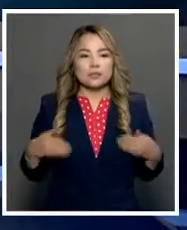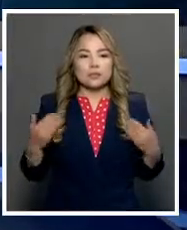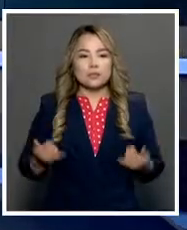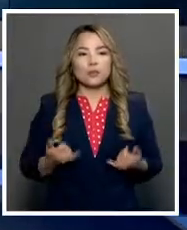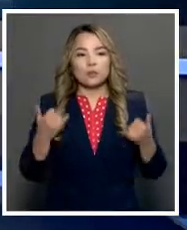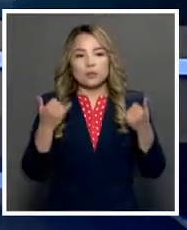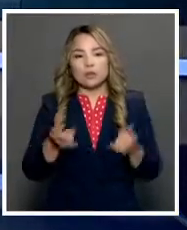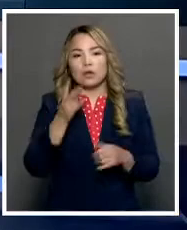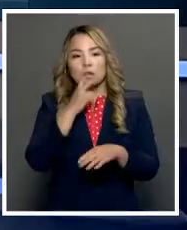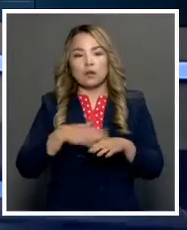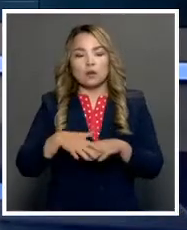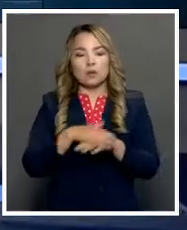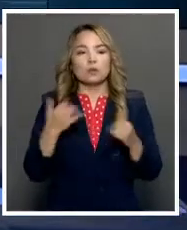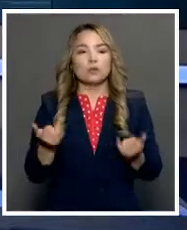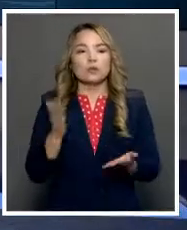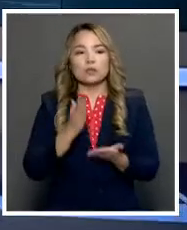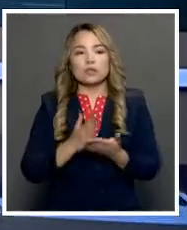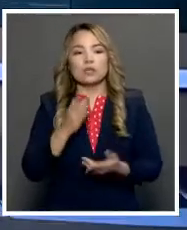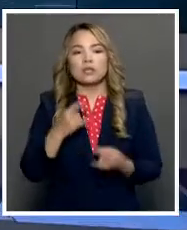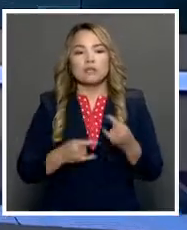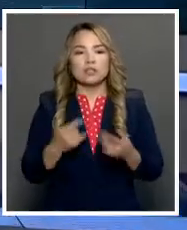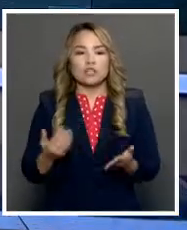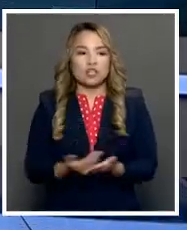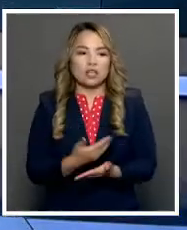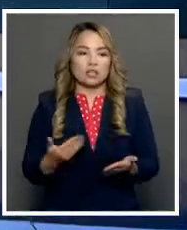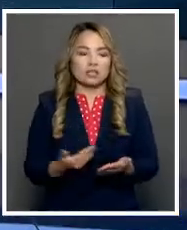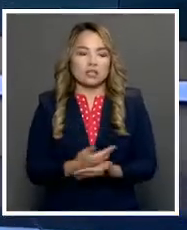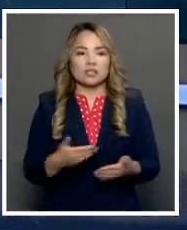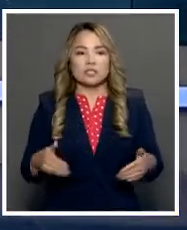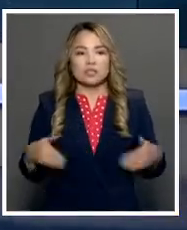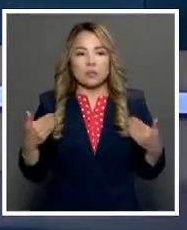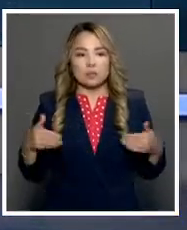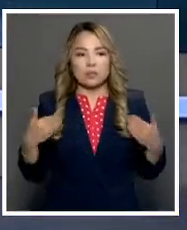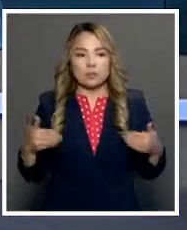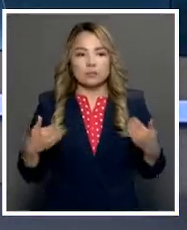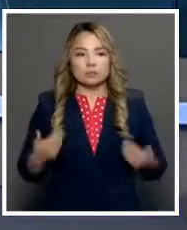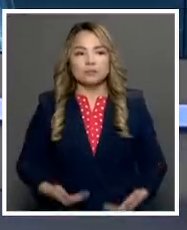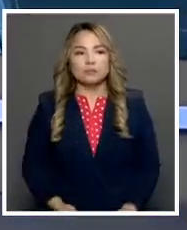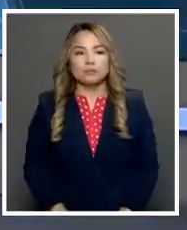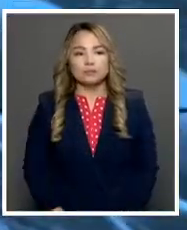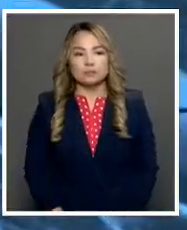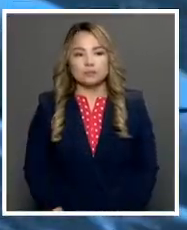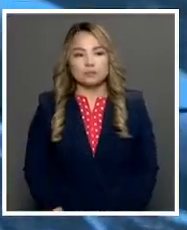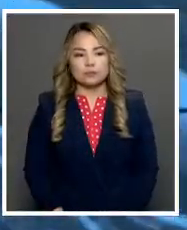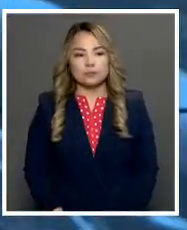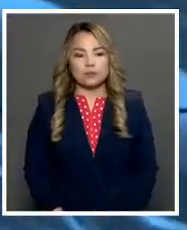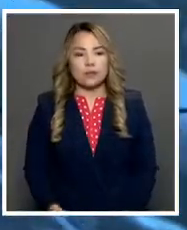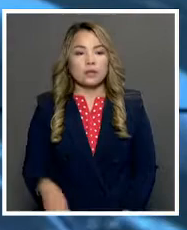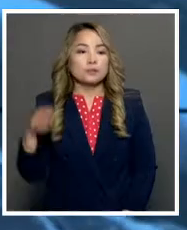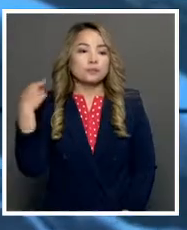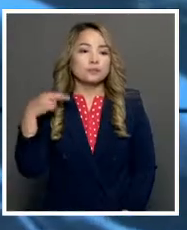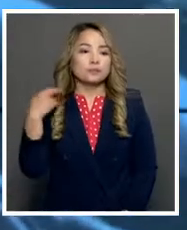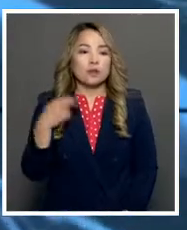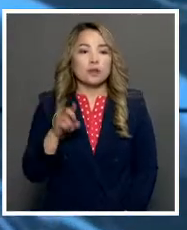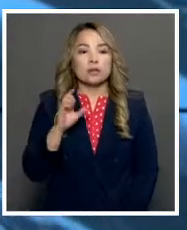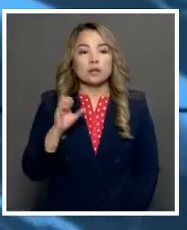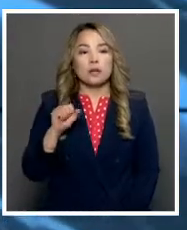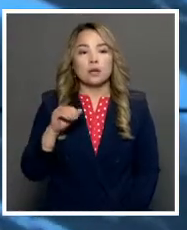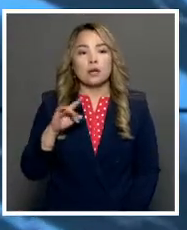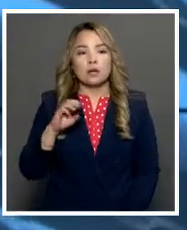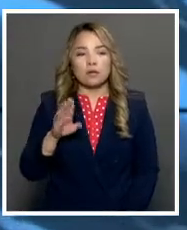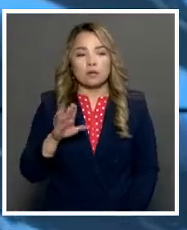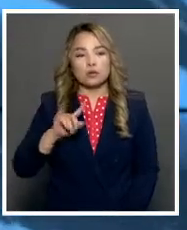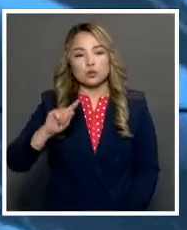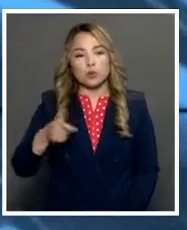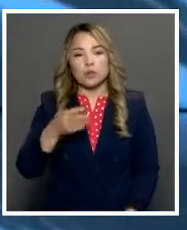Кеш жарық тікелей эфирде ақпарат, студияда Ләйлә Дулатқызы, сурд аудармада әріптесім Шырын Жанғабыл. Президент Бердібек Сапарбаевқа